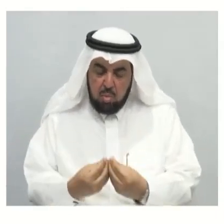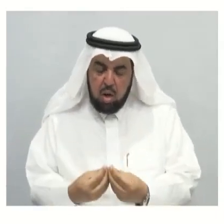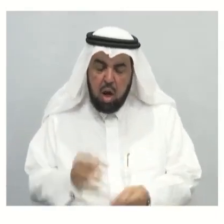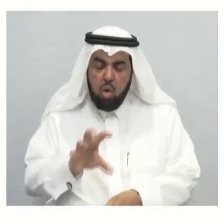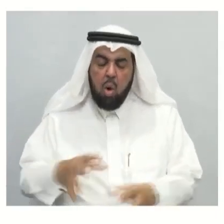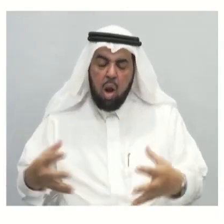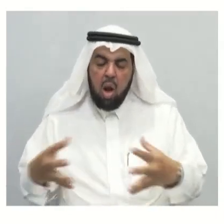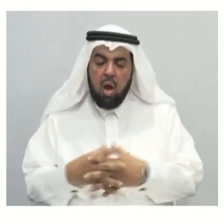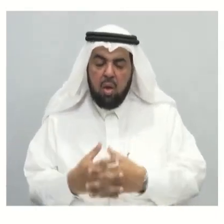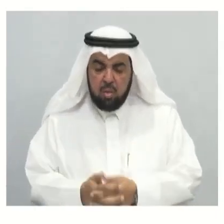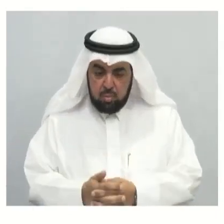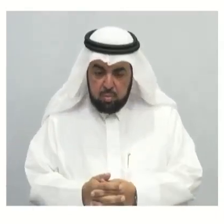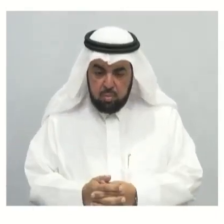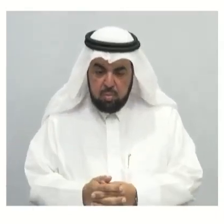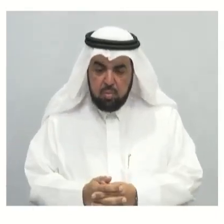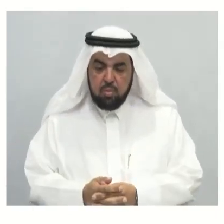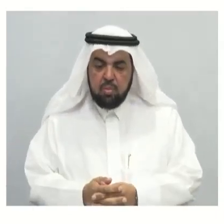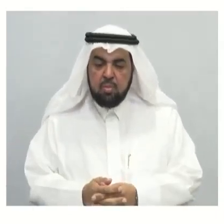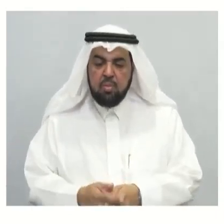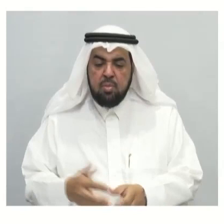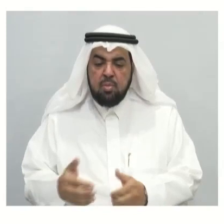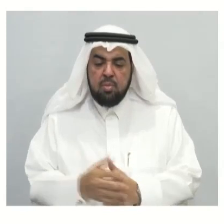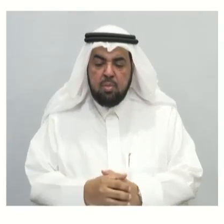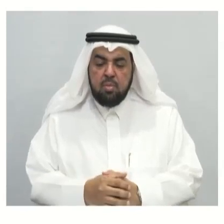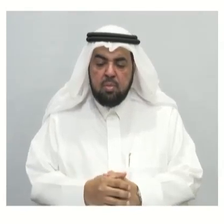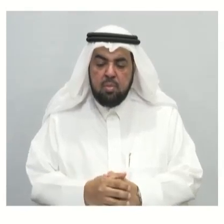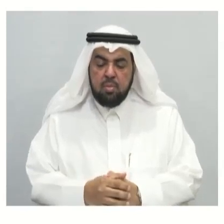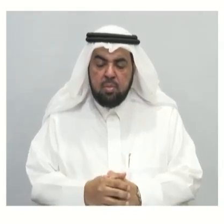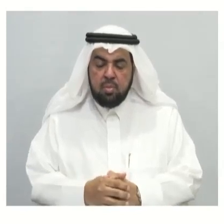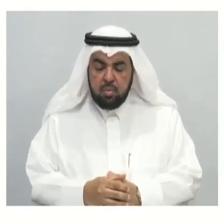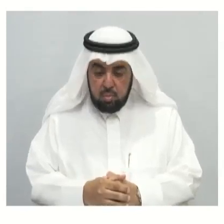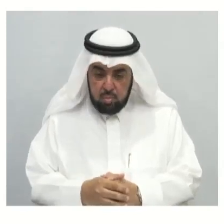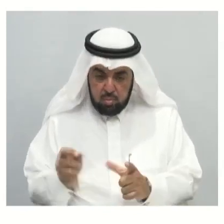الدول الاعضاء ايضا من اهداف